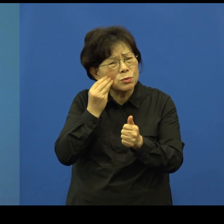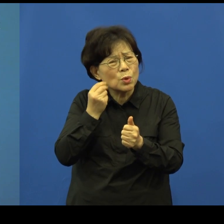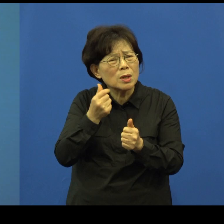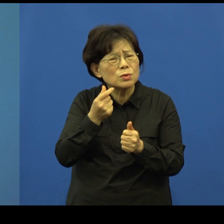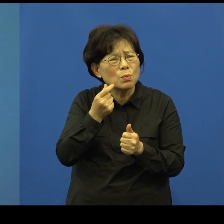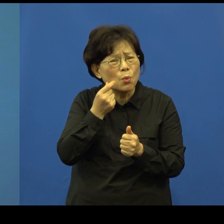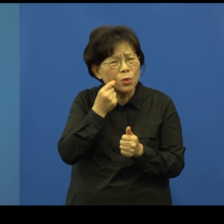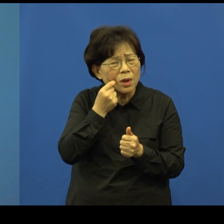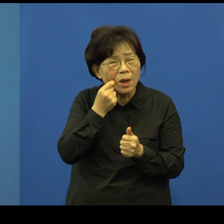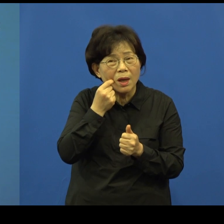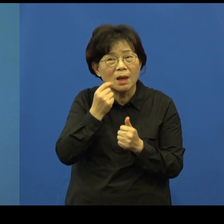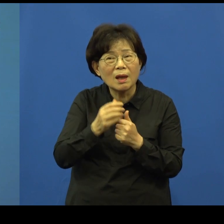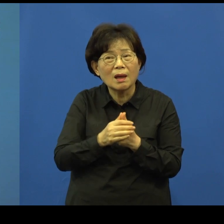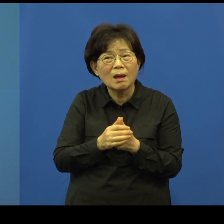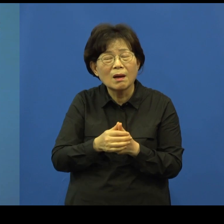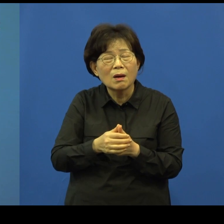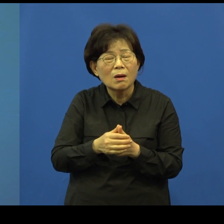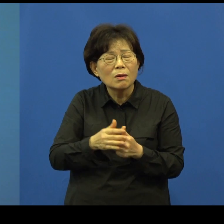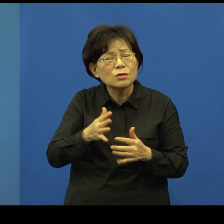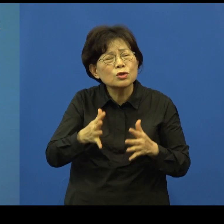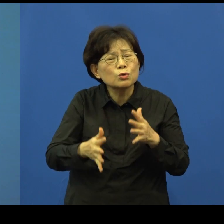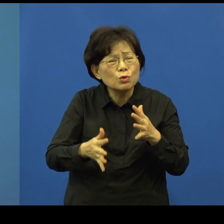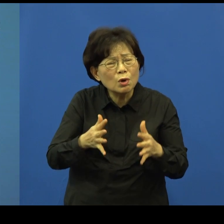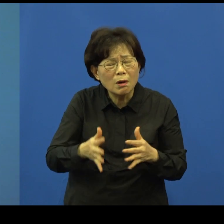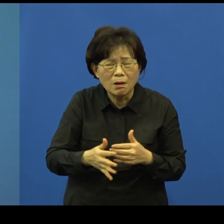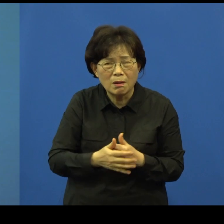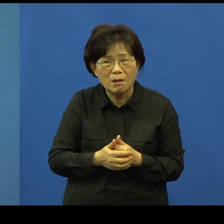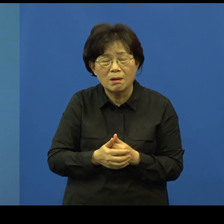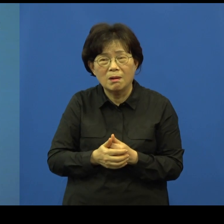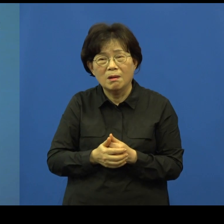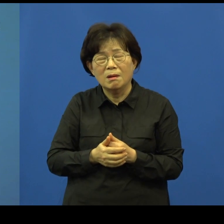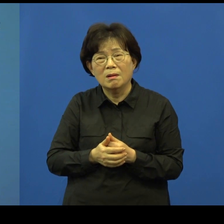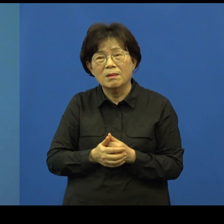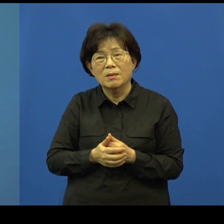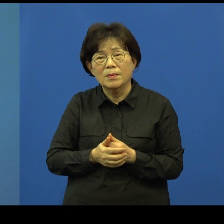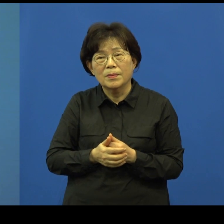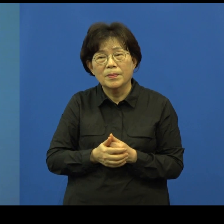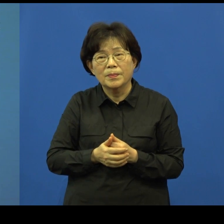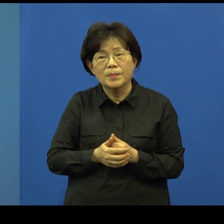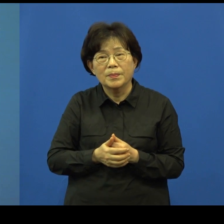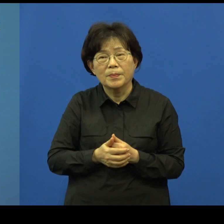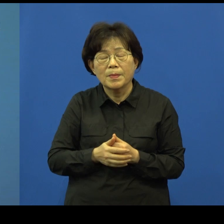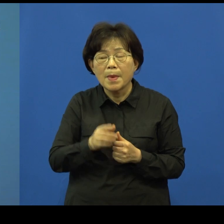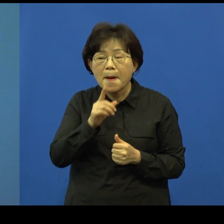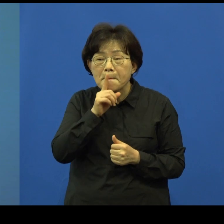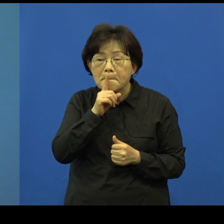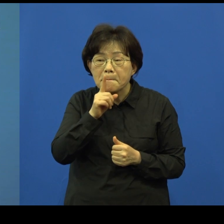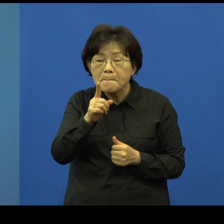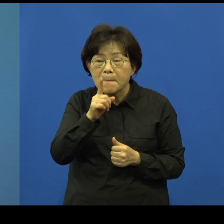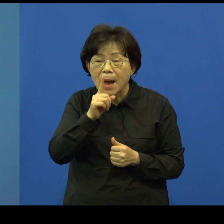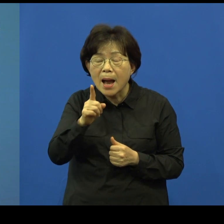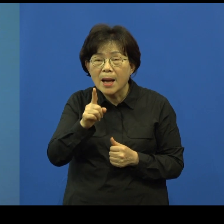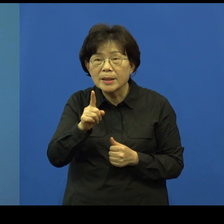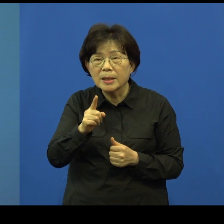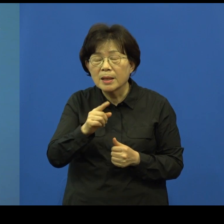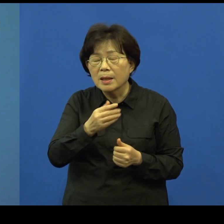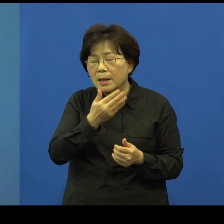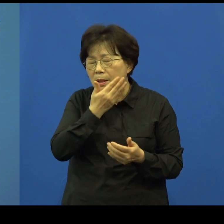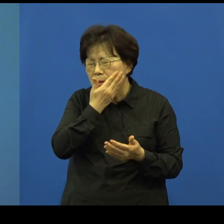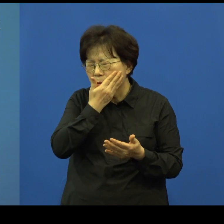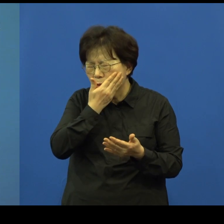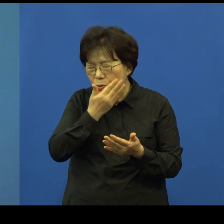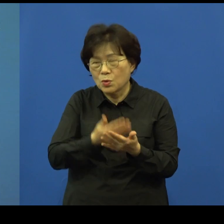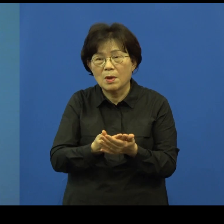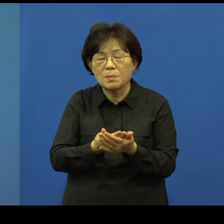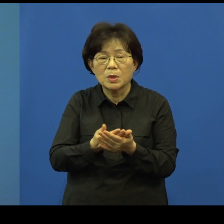우리가 좀 훈련이 안 되는 거죠. 여러분, 말 한마디가 얼마나 중요한지 모릅니다.